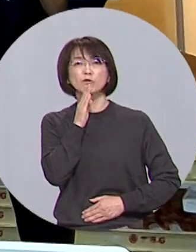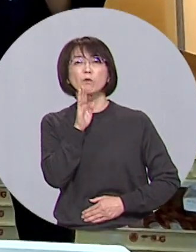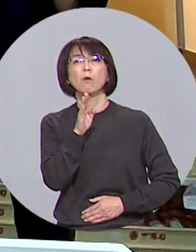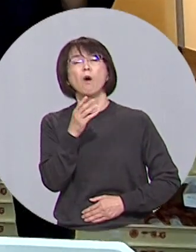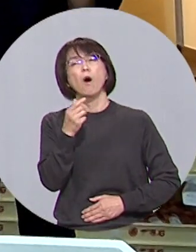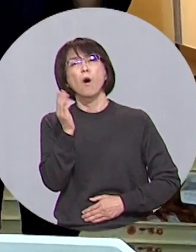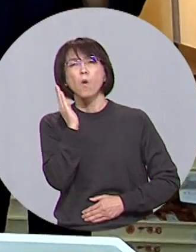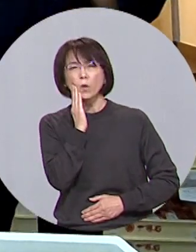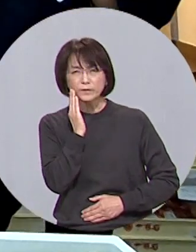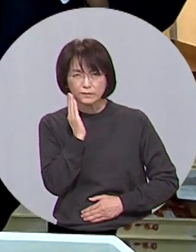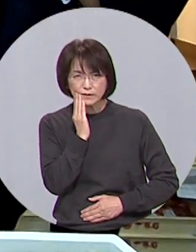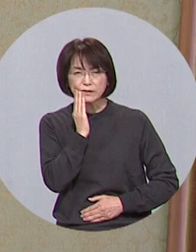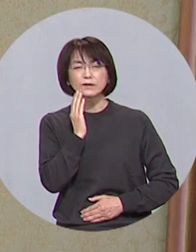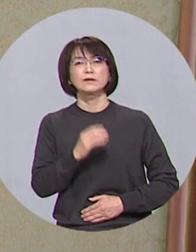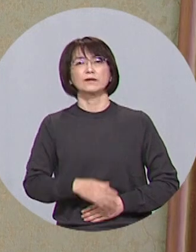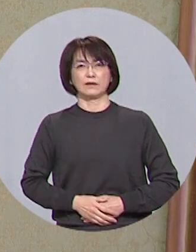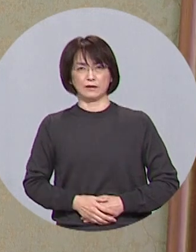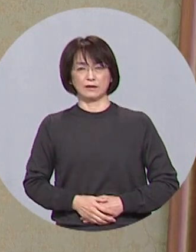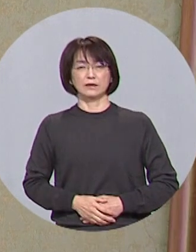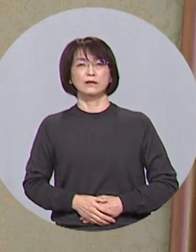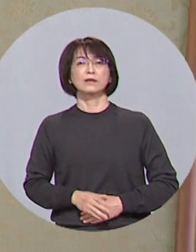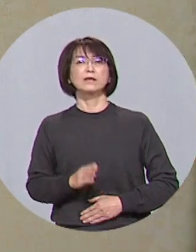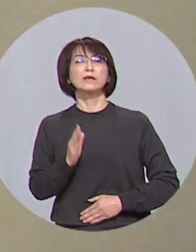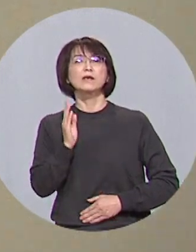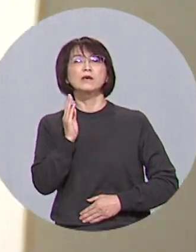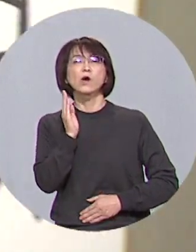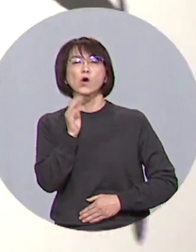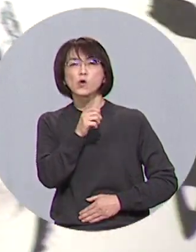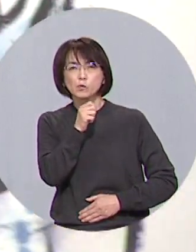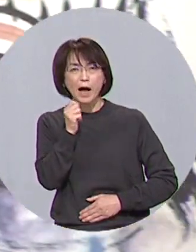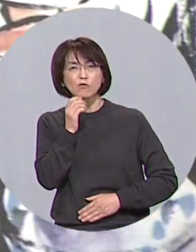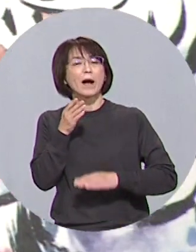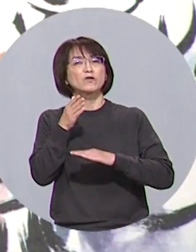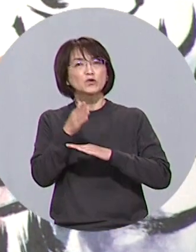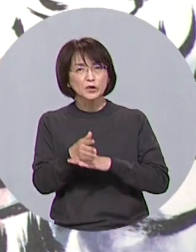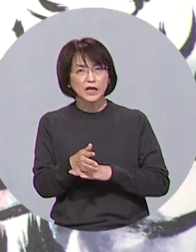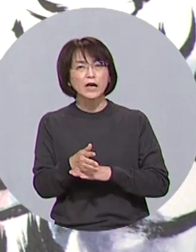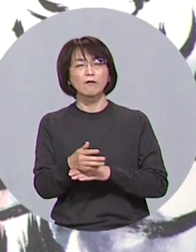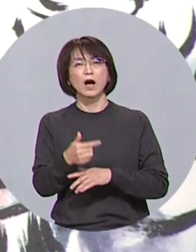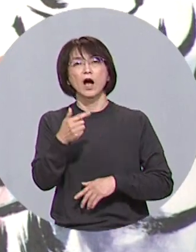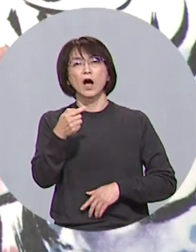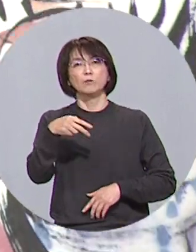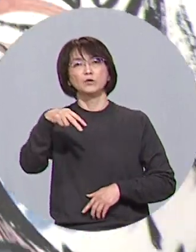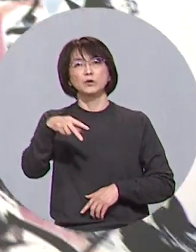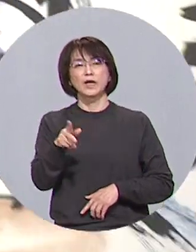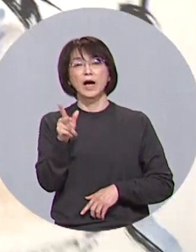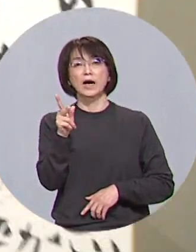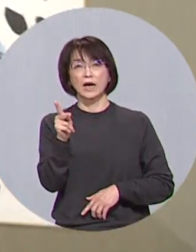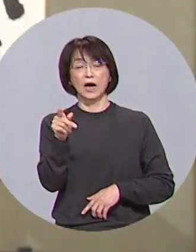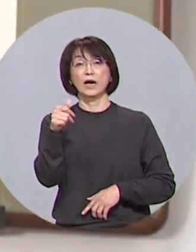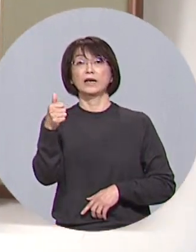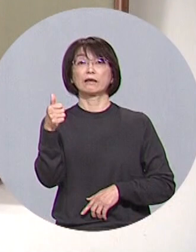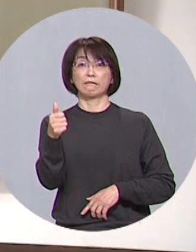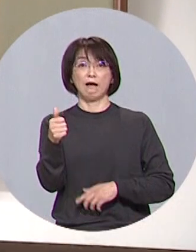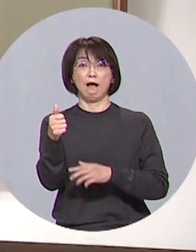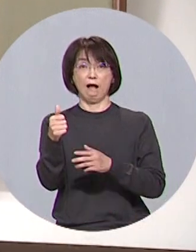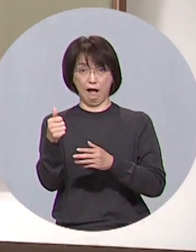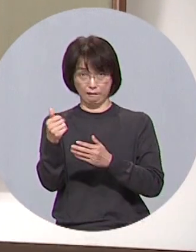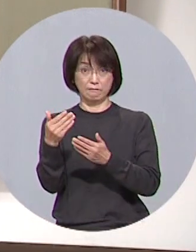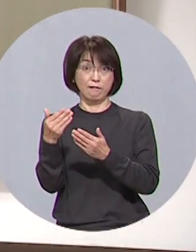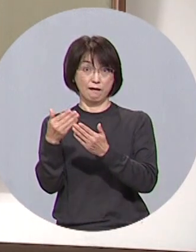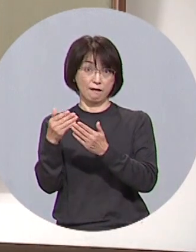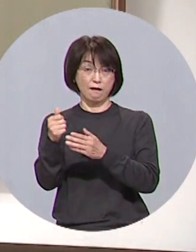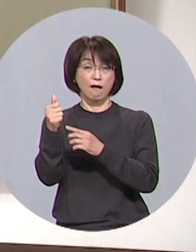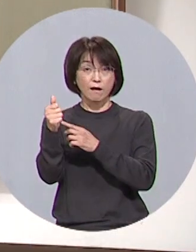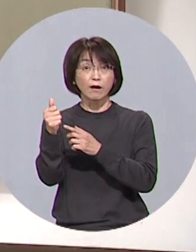ジ。 うん、ま っ。うまい、うますぎるというフレーズは宗像志功先生からいただいたフレーズではあるんですが、餃子